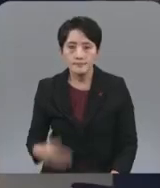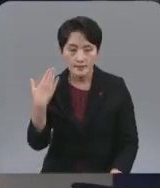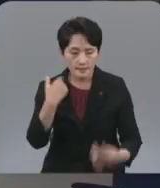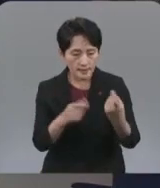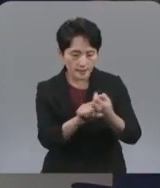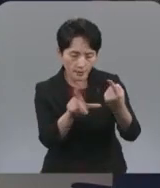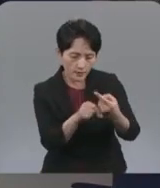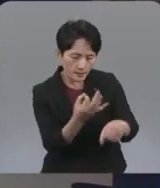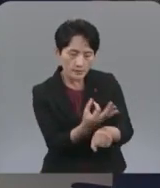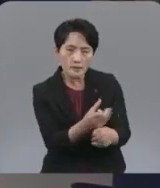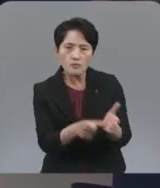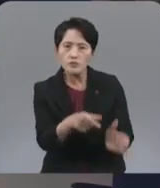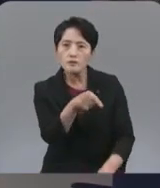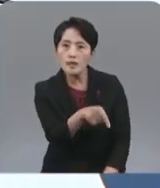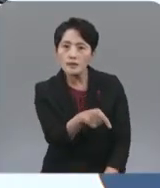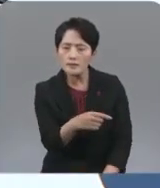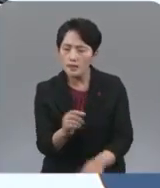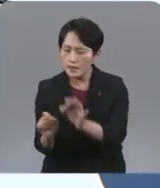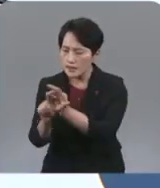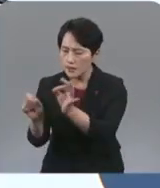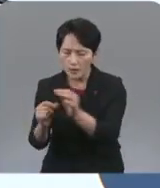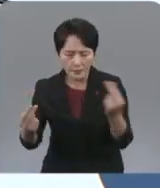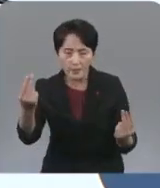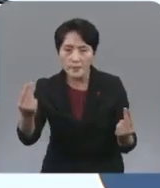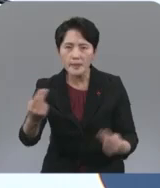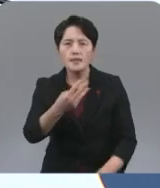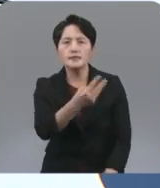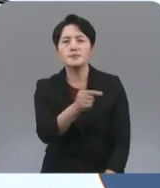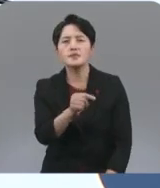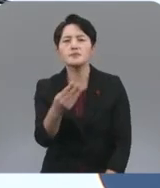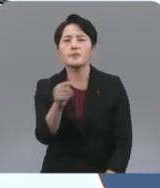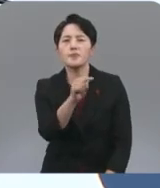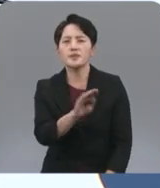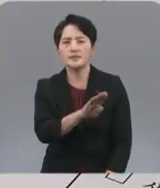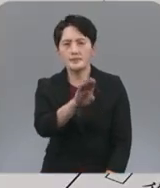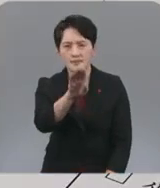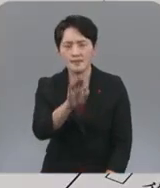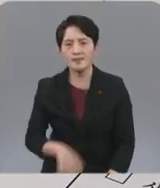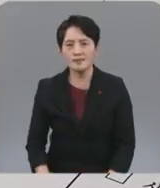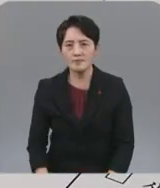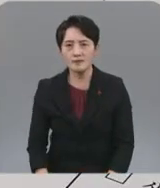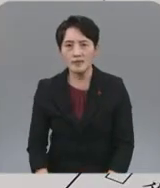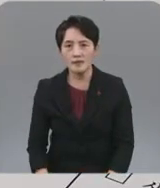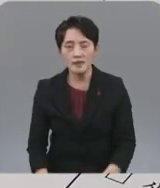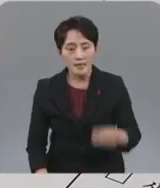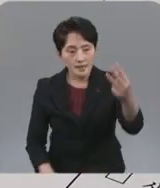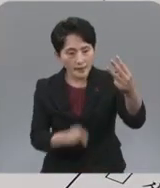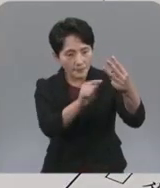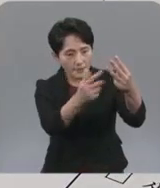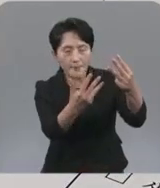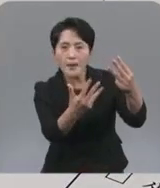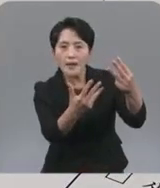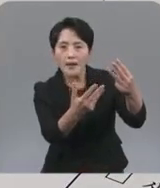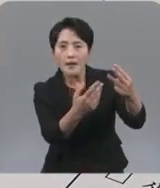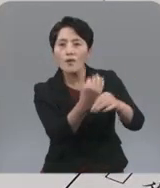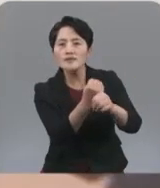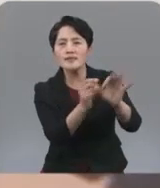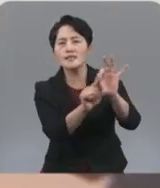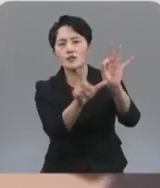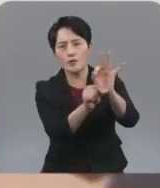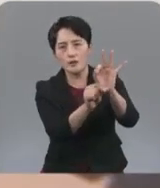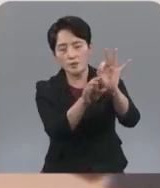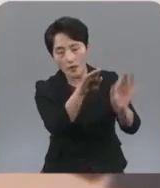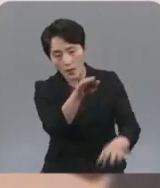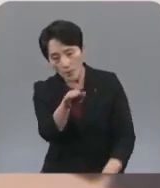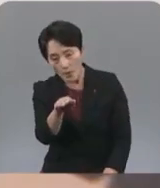En novembre, la hausse des prix à la consommation en Corée du Sud a légèrement ralenti, tout en restant supérieure à 3%, et ce pour